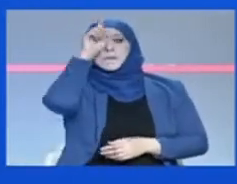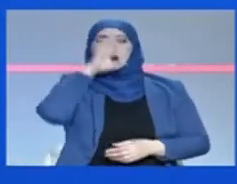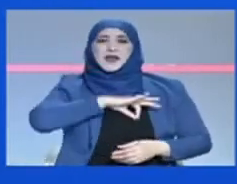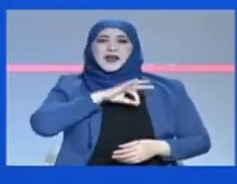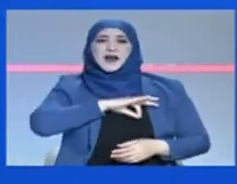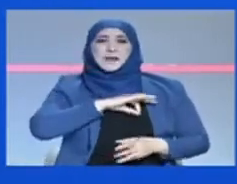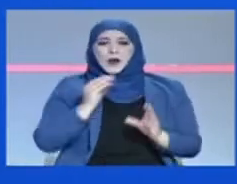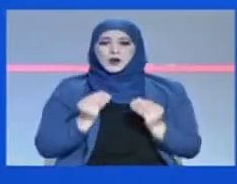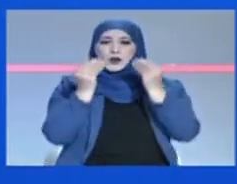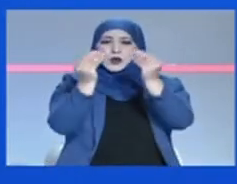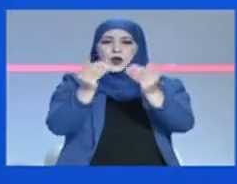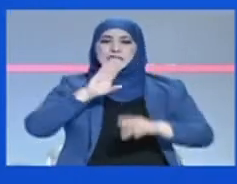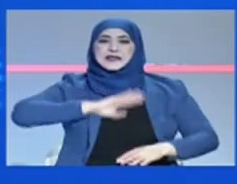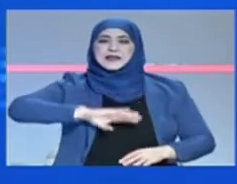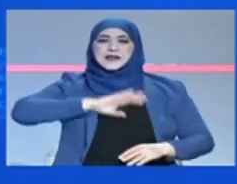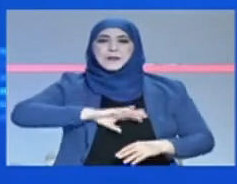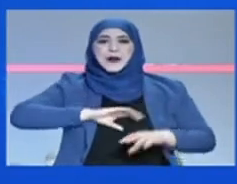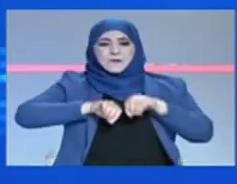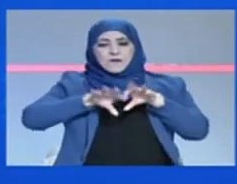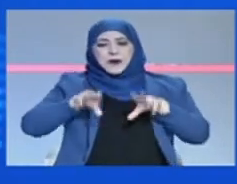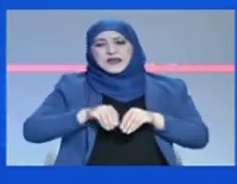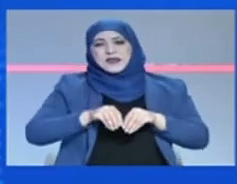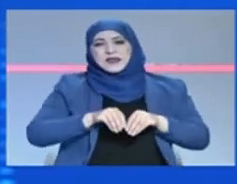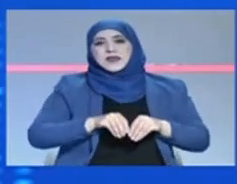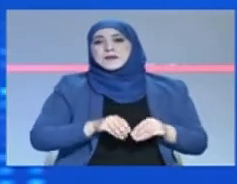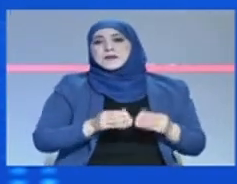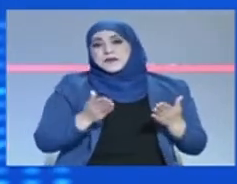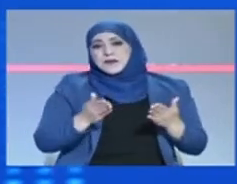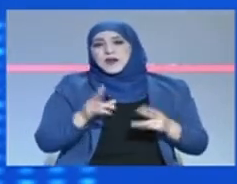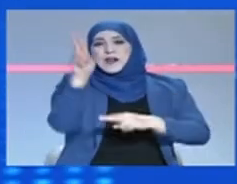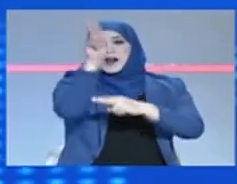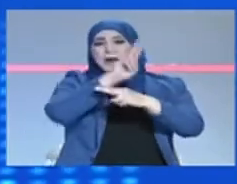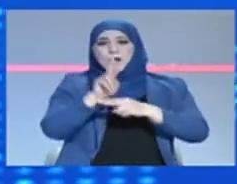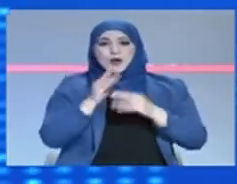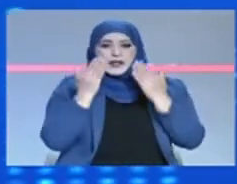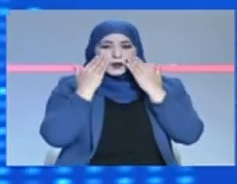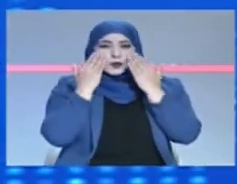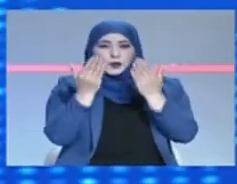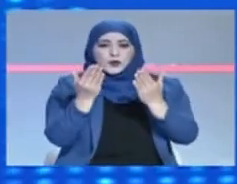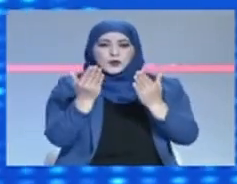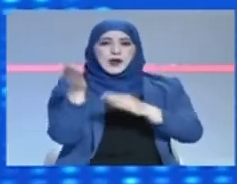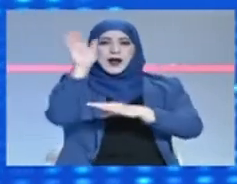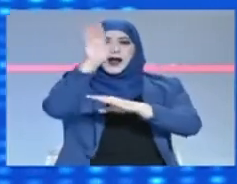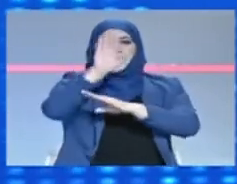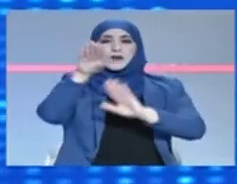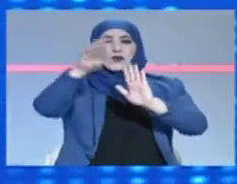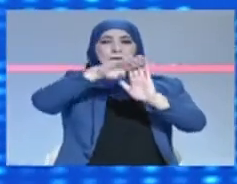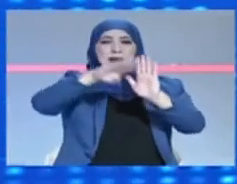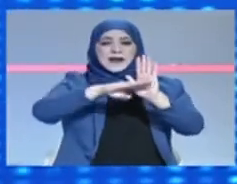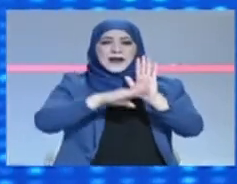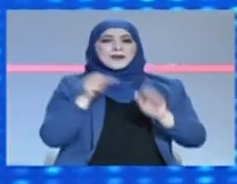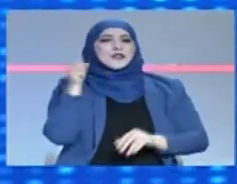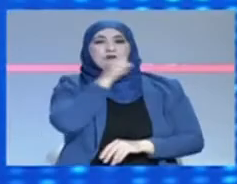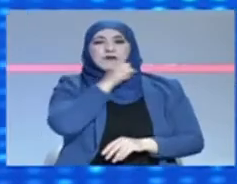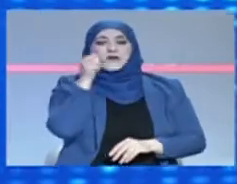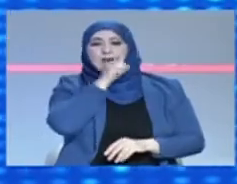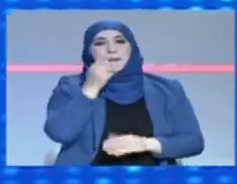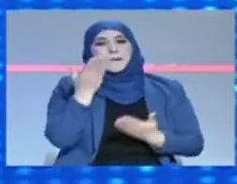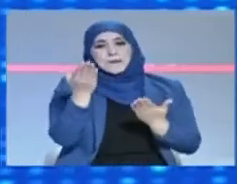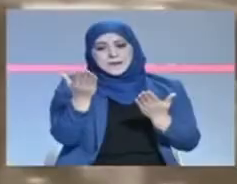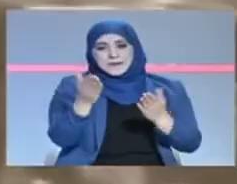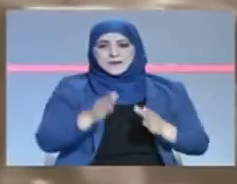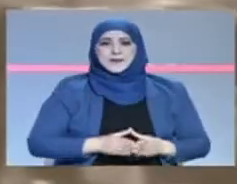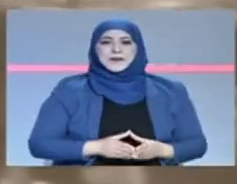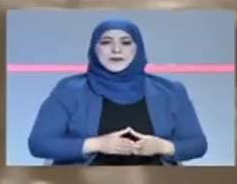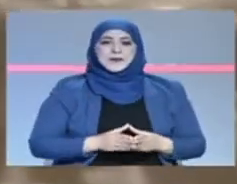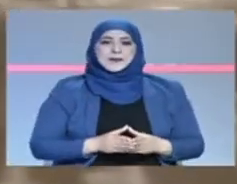الفقيدة ورزق أهلها جميل الصبر والسلوان. وفي التقرير التالي نقدم أبرز محطات مسيرتها الفنية، نتابع.